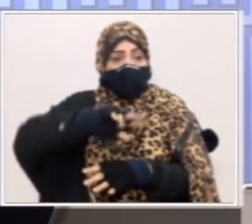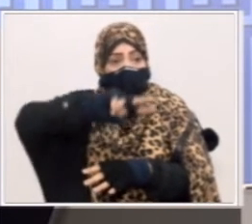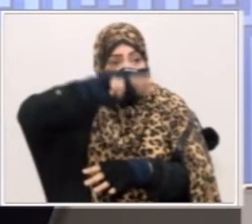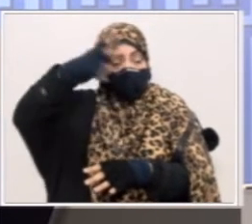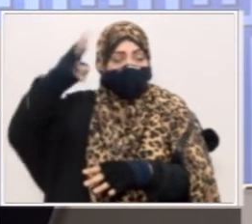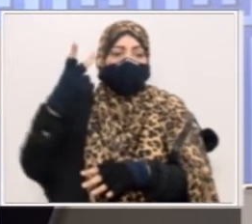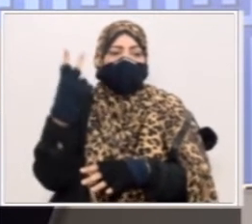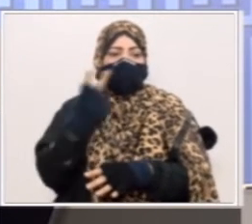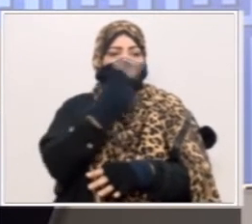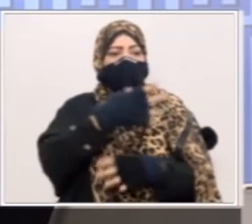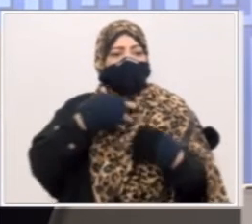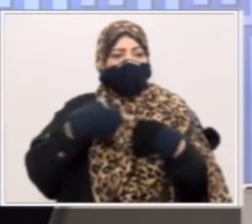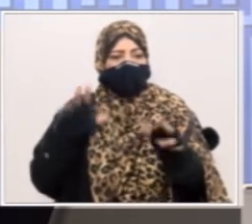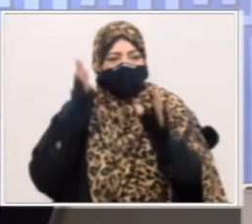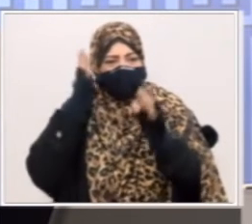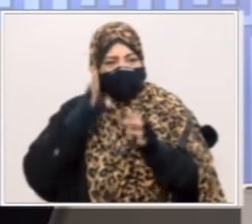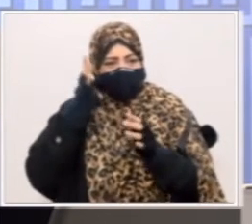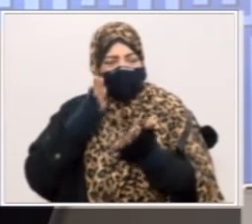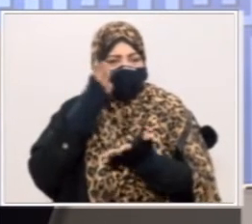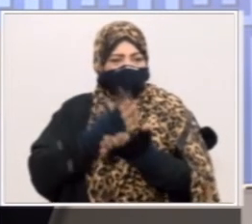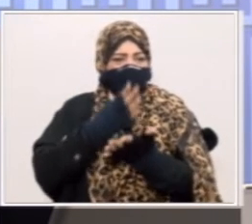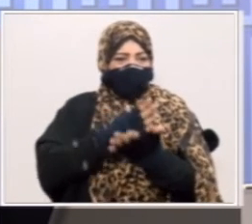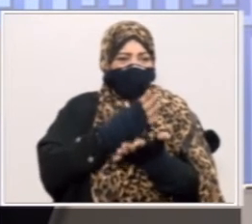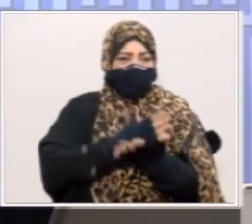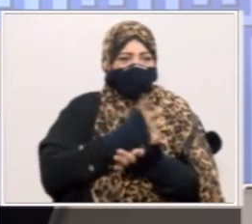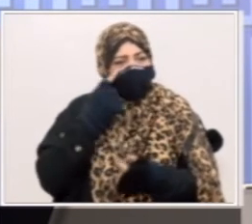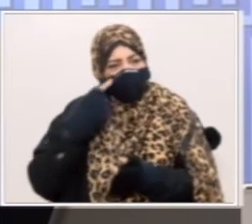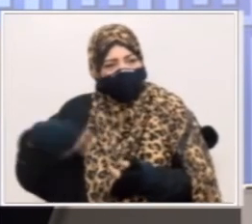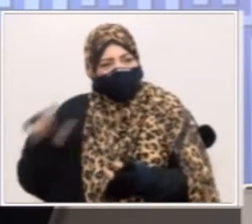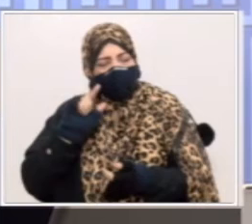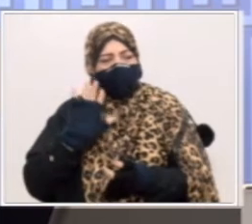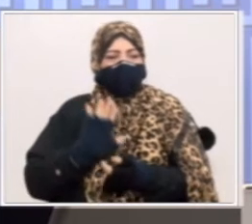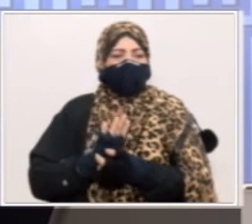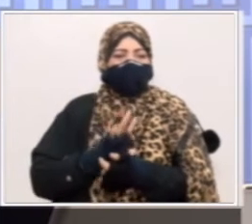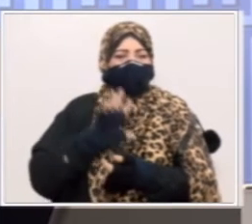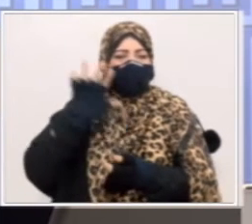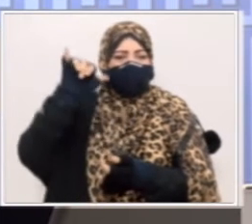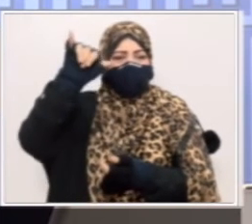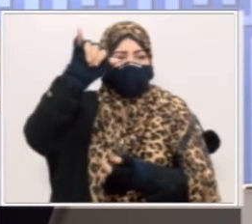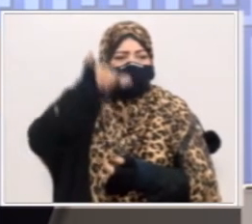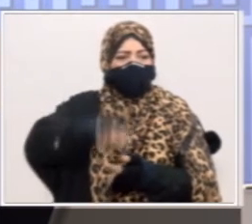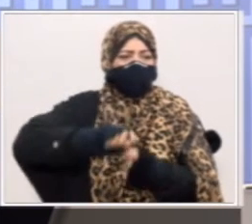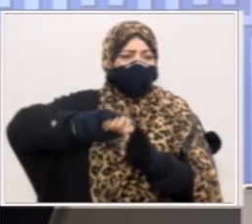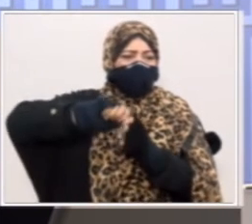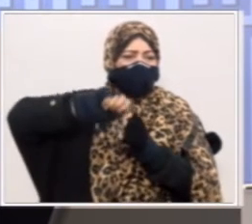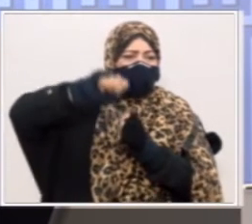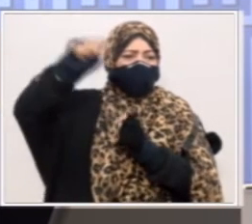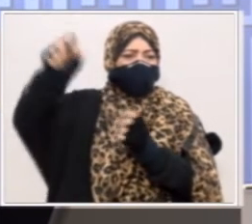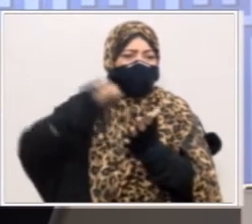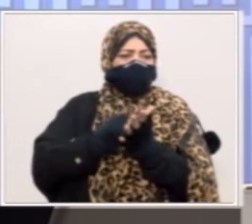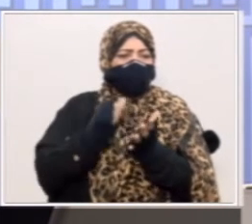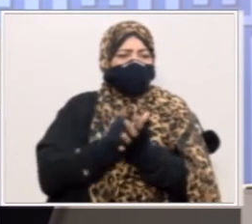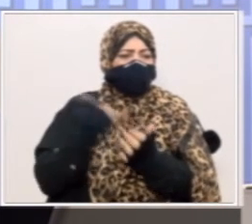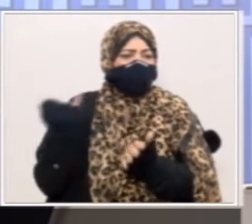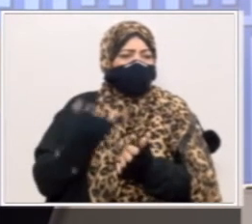يقولون هذا مما يقطع السفر، وهو وجود بيت في بلدة أخرى، فإذا مر عليه الإنسان أو